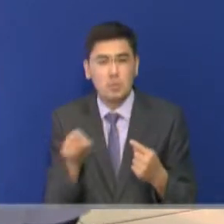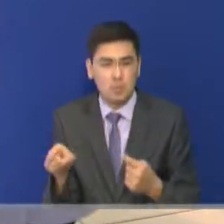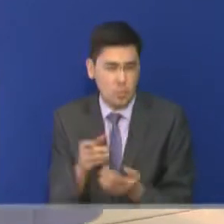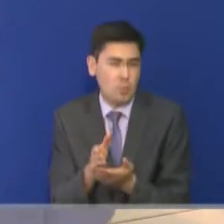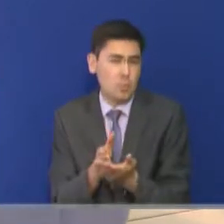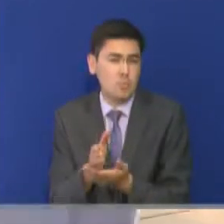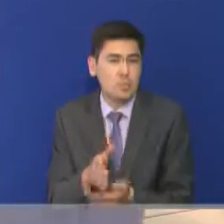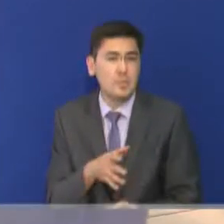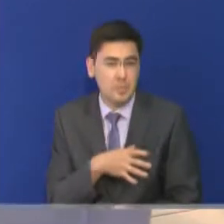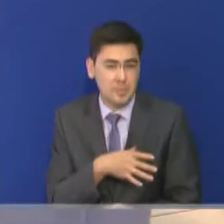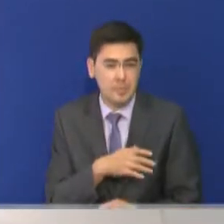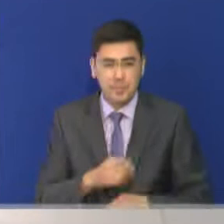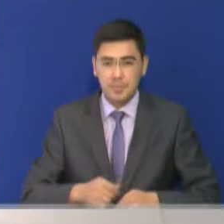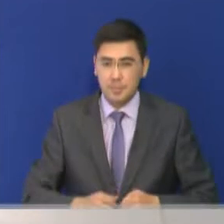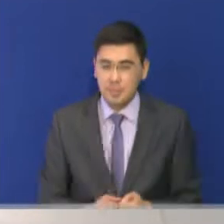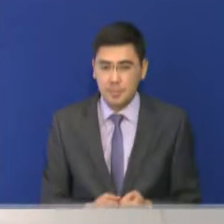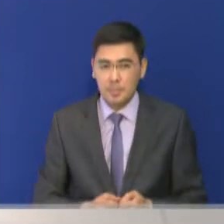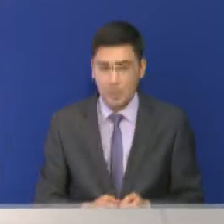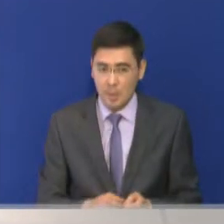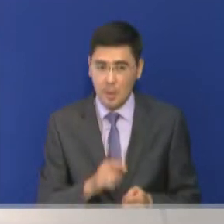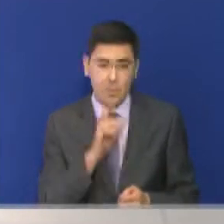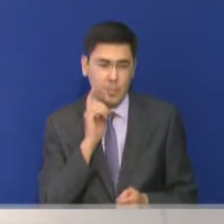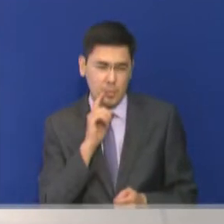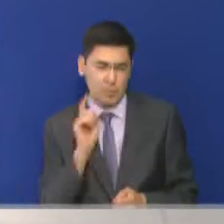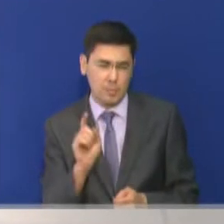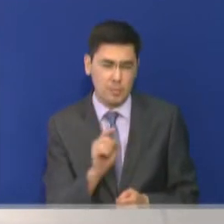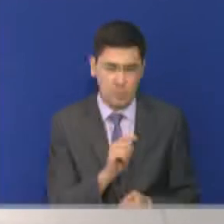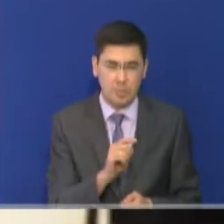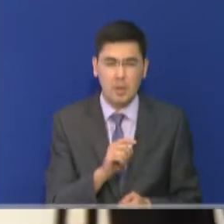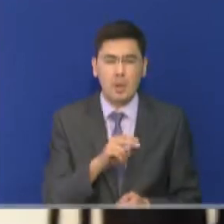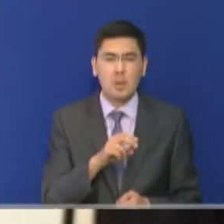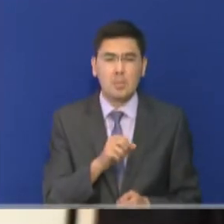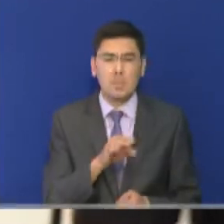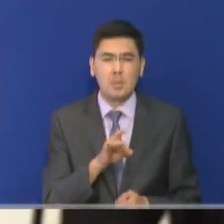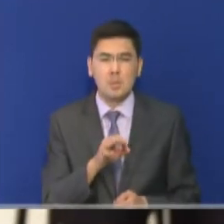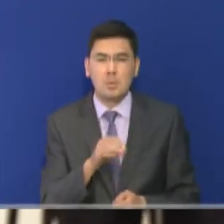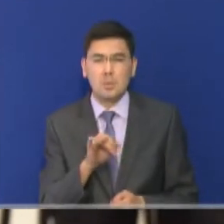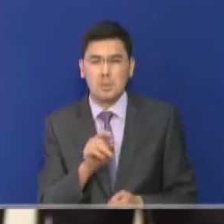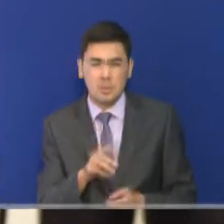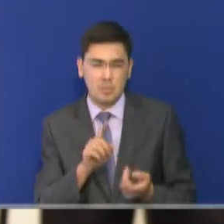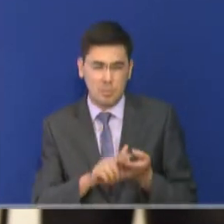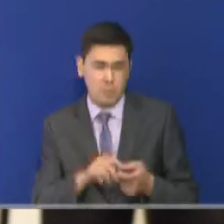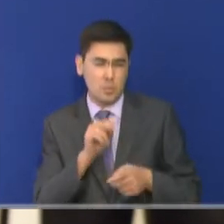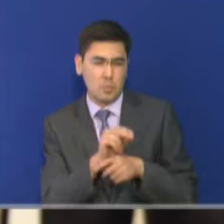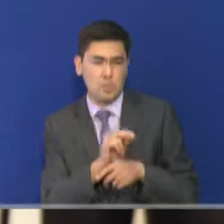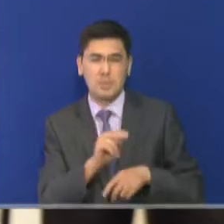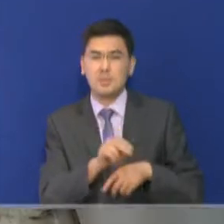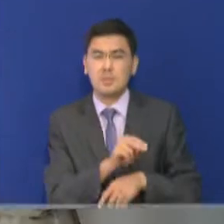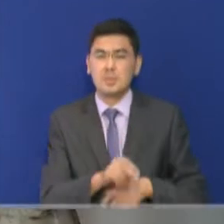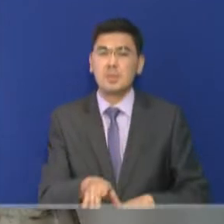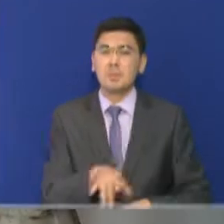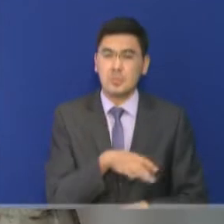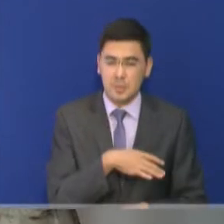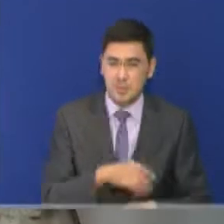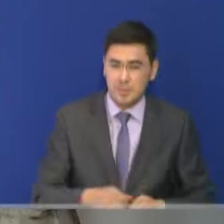қосты. Өскелең ұрпақты патриоттық бағытта тәрбиелеп, құқық қорғау саласын нығайтуға еңбек сіңірді. Елімізге